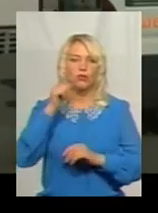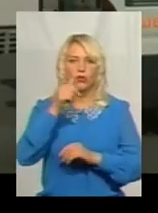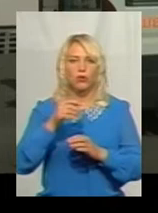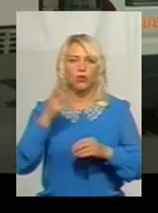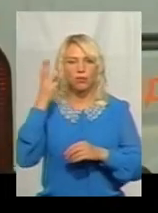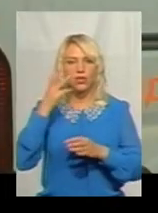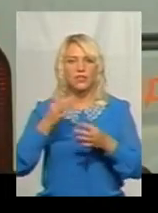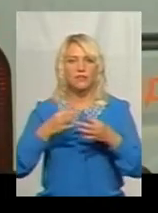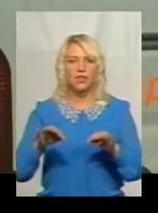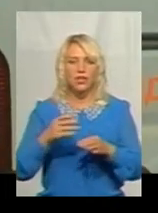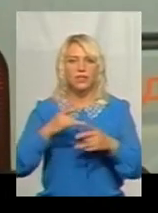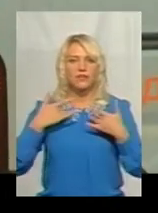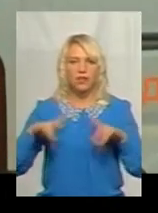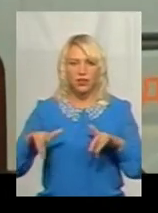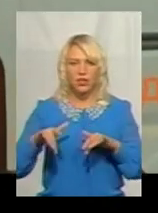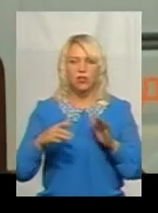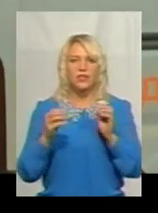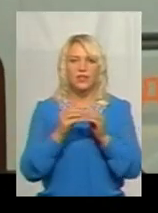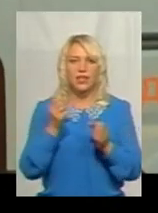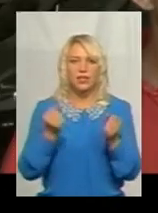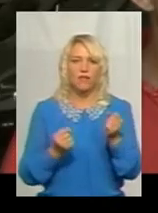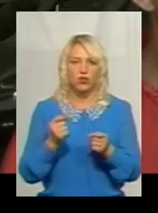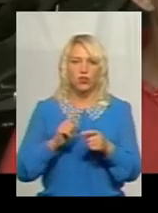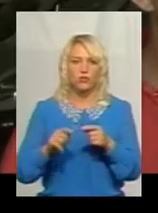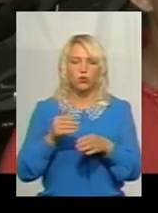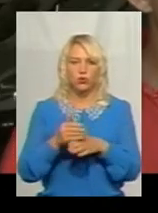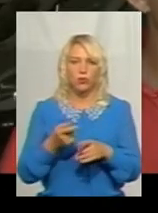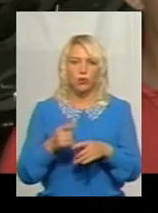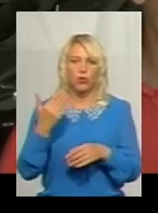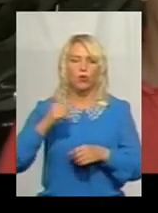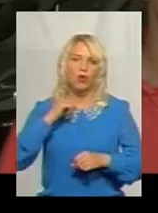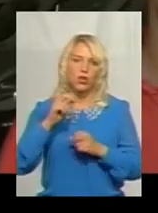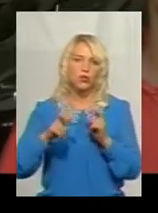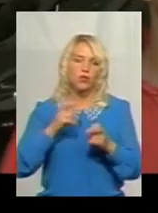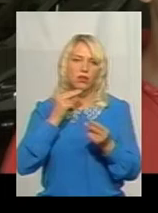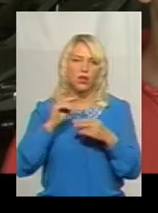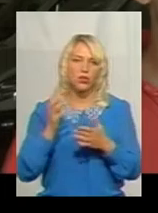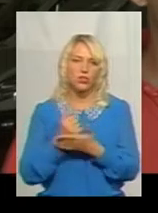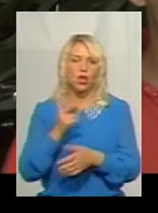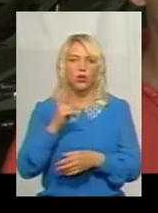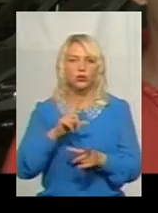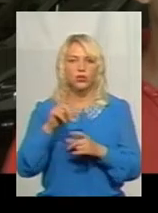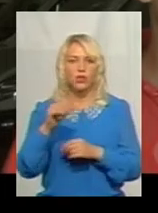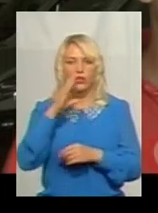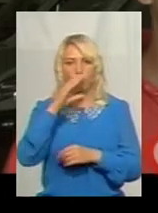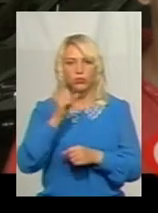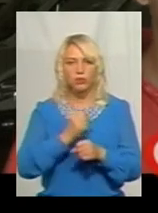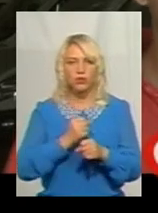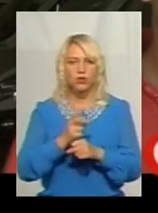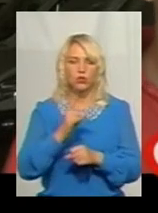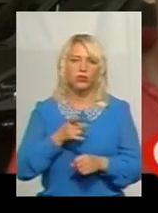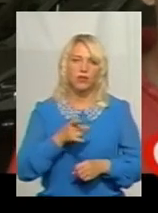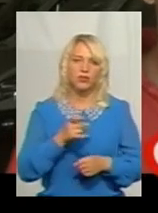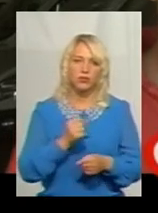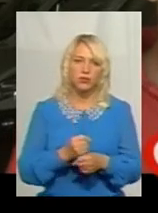звільнилися 10 водіїв швидкої. Сергій Бігун каже, його колеги шукають кращих заробітків. Хто йде на буси працювати, хто йде в таксі працювати,